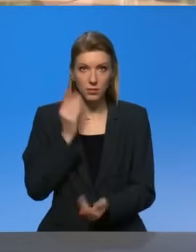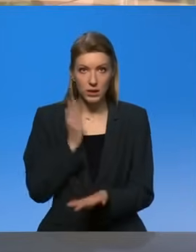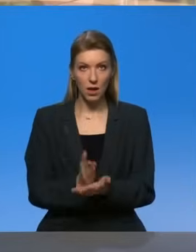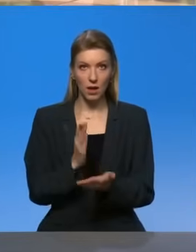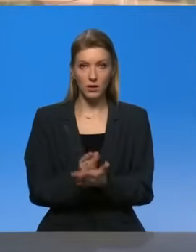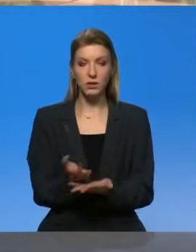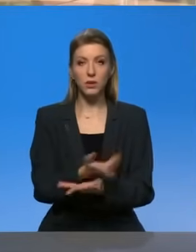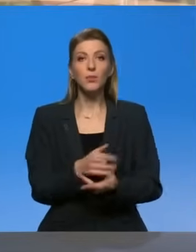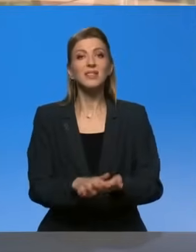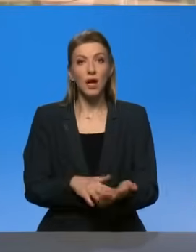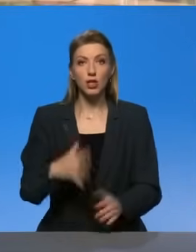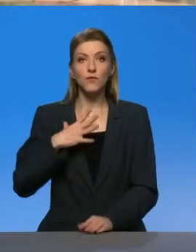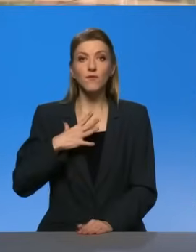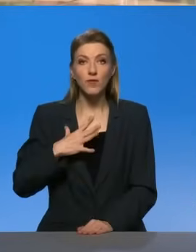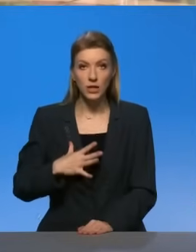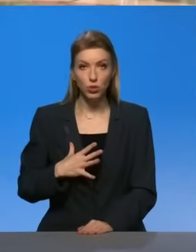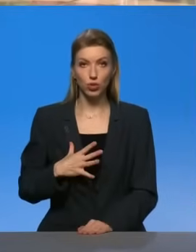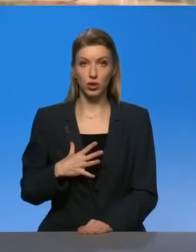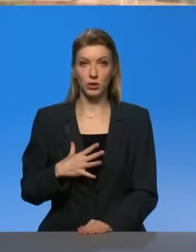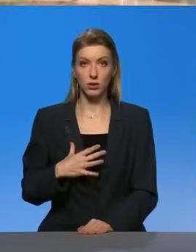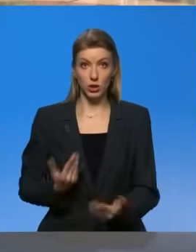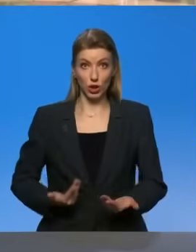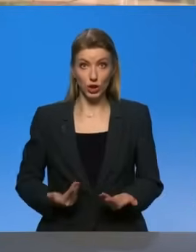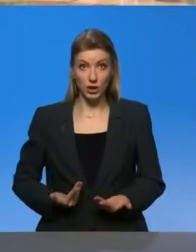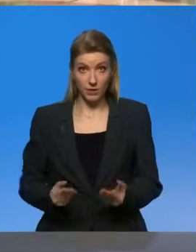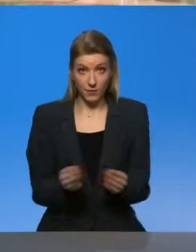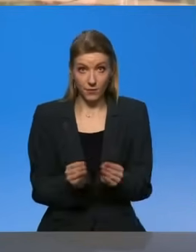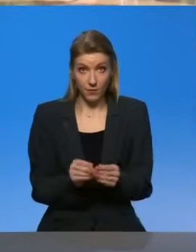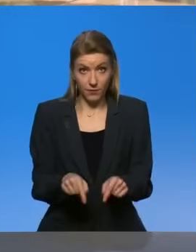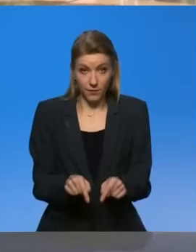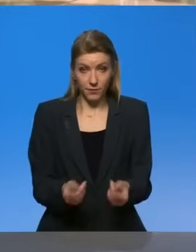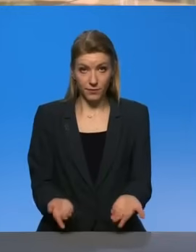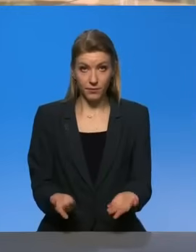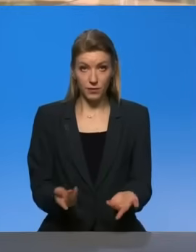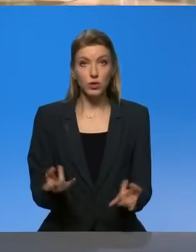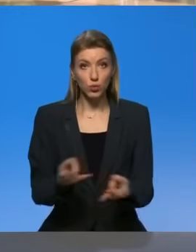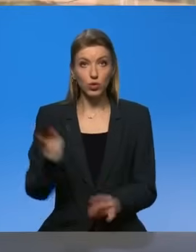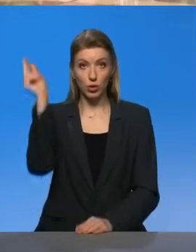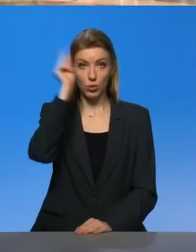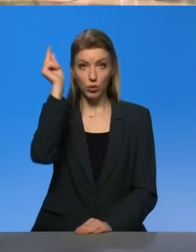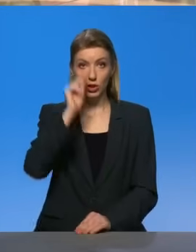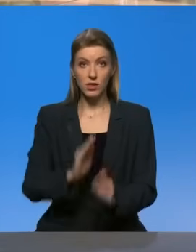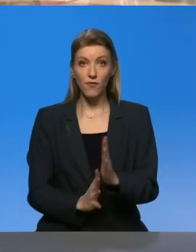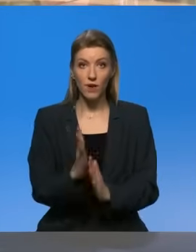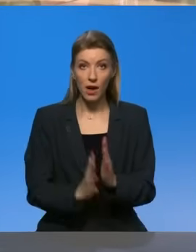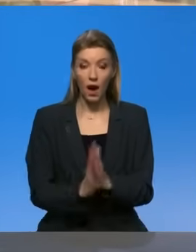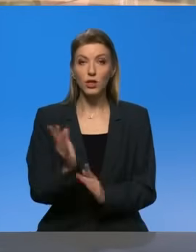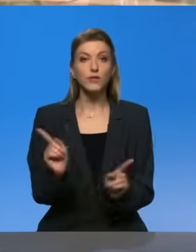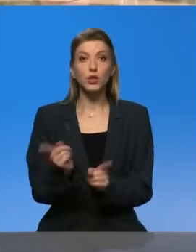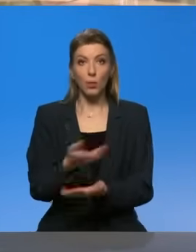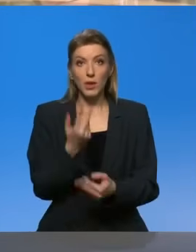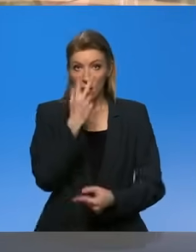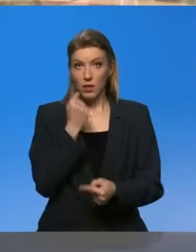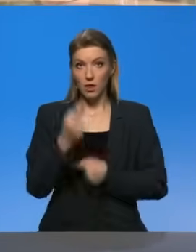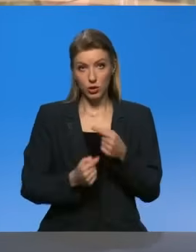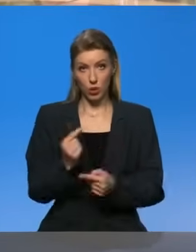и дальше вынуждены будем жить с этим и научиться выращивать то, что традиционно мы выращивали.